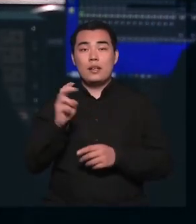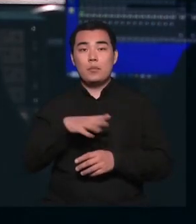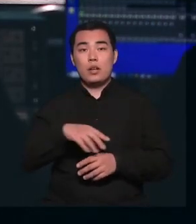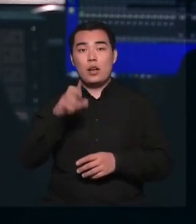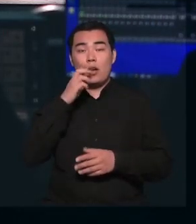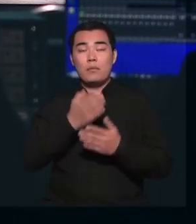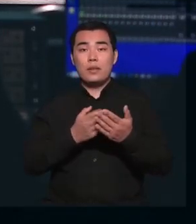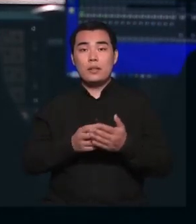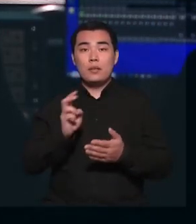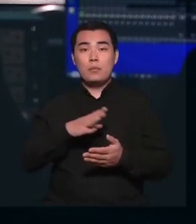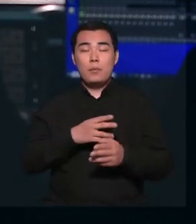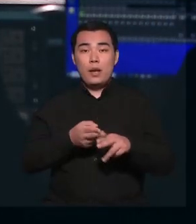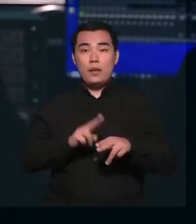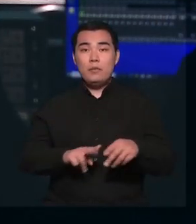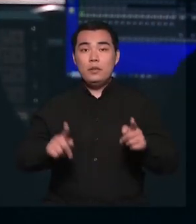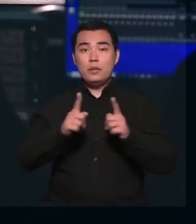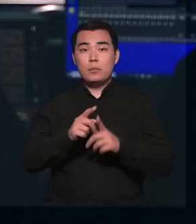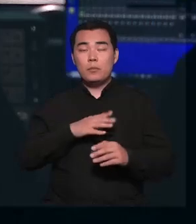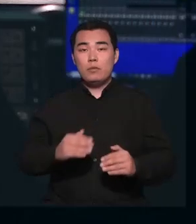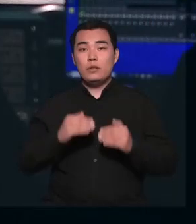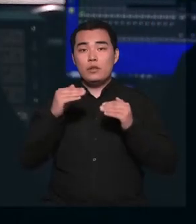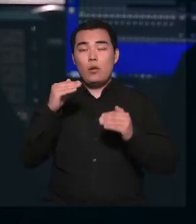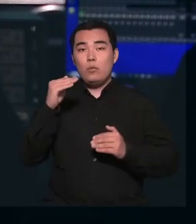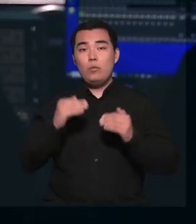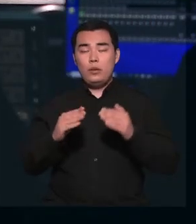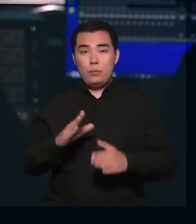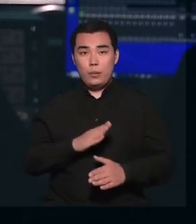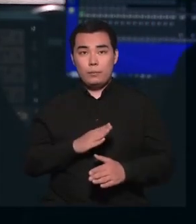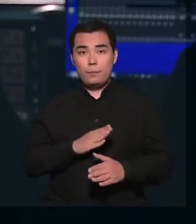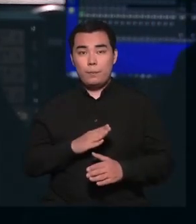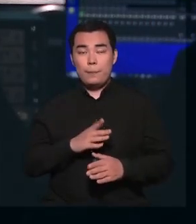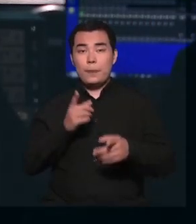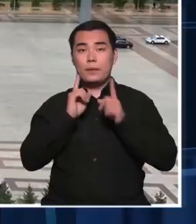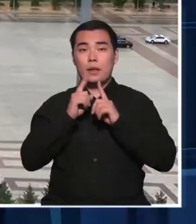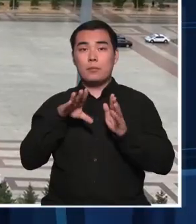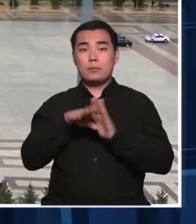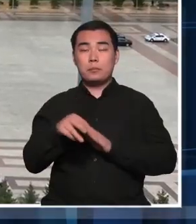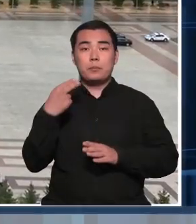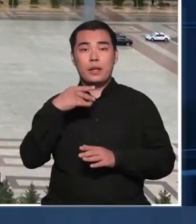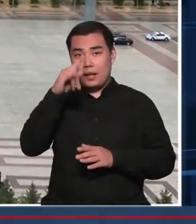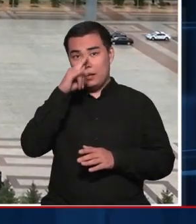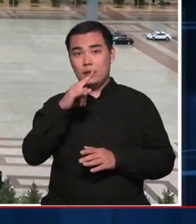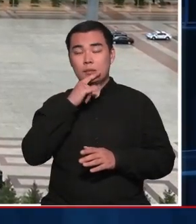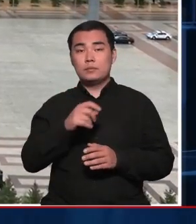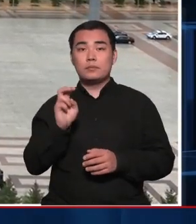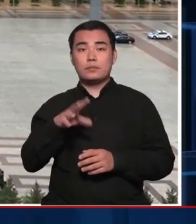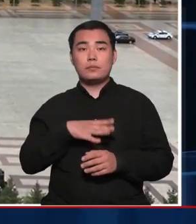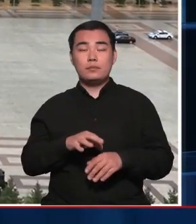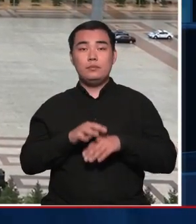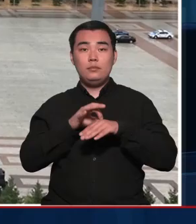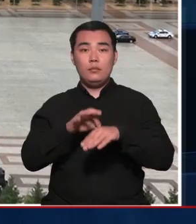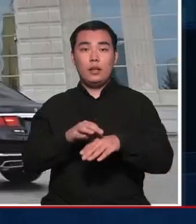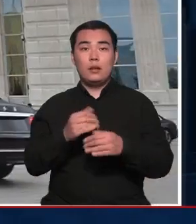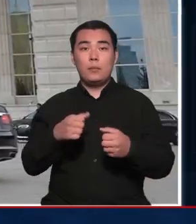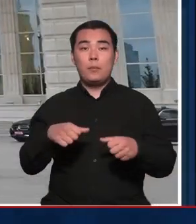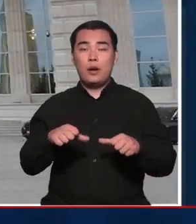государственным визитом А значит встреча состоялась на самом высоком уровне в резиденцию президента Казахстана он прибыл в сопровождении